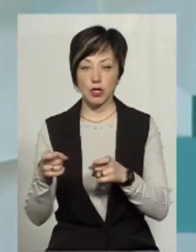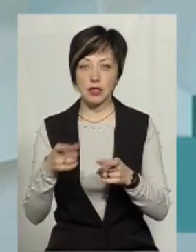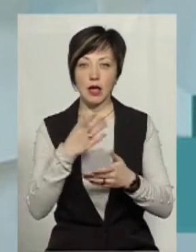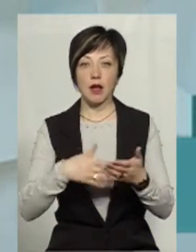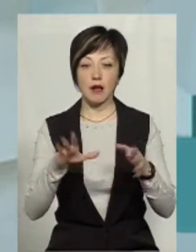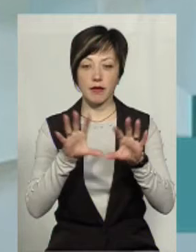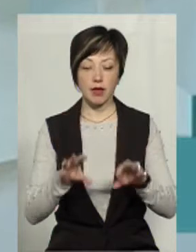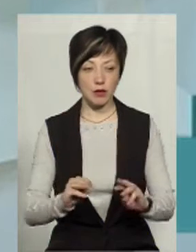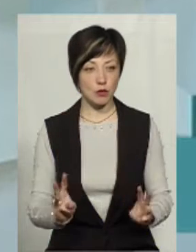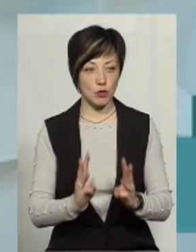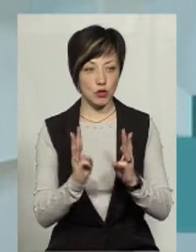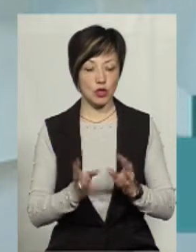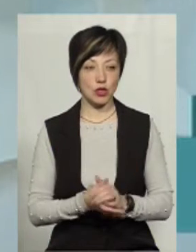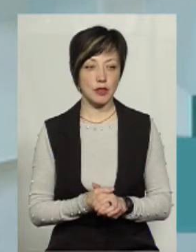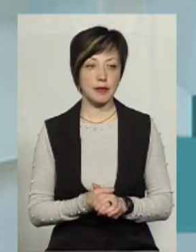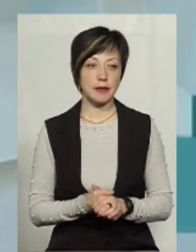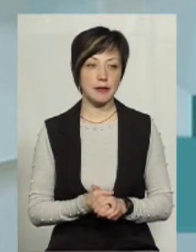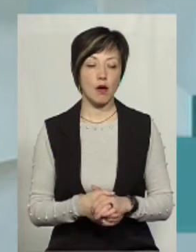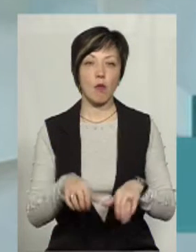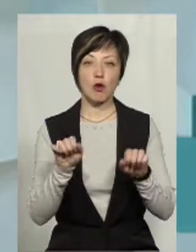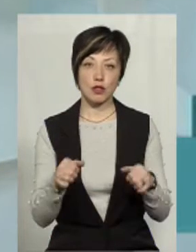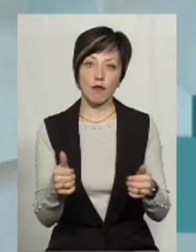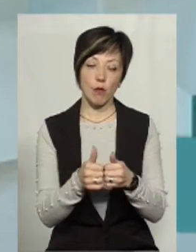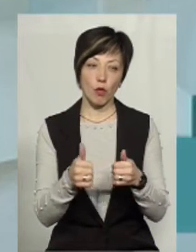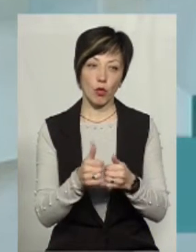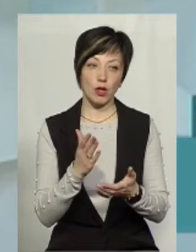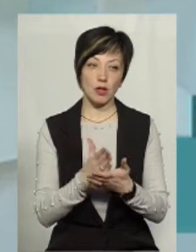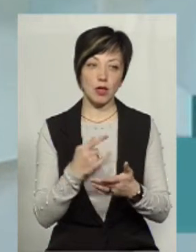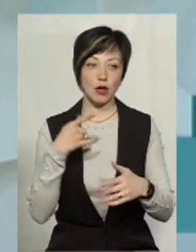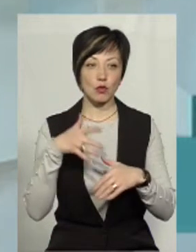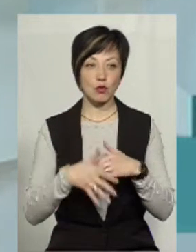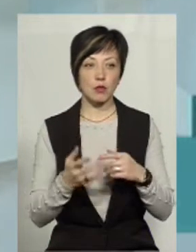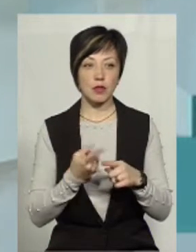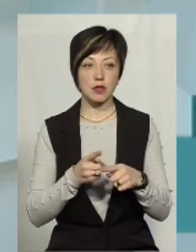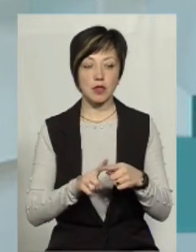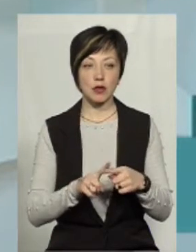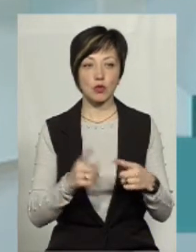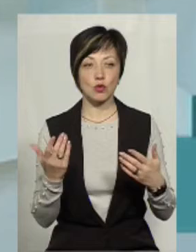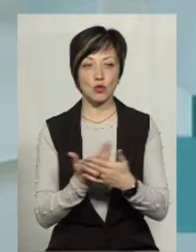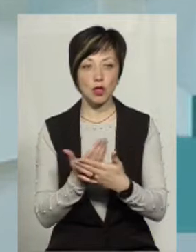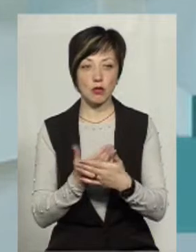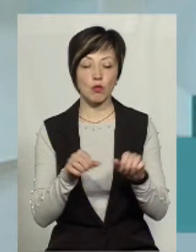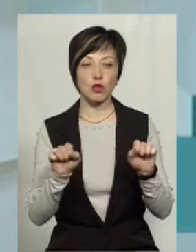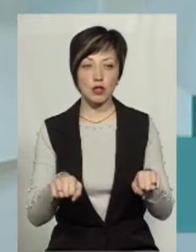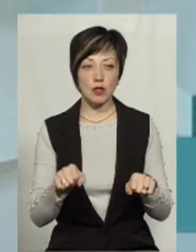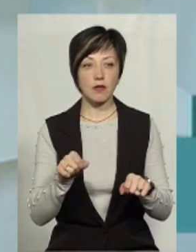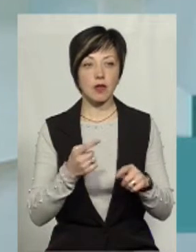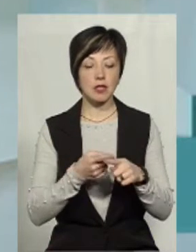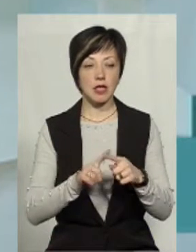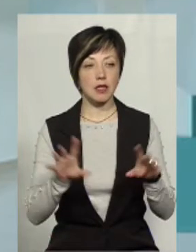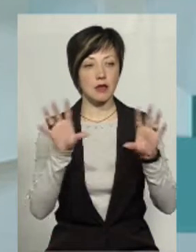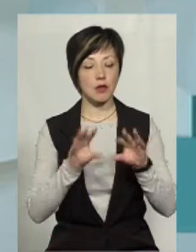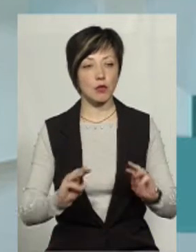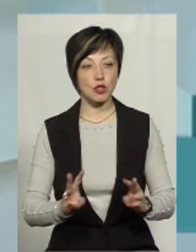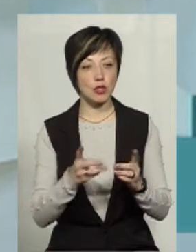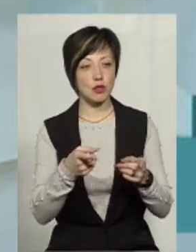даної пожежі. Ну, можливо, там з поряд є. Як я розумію, з даного сюжету, можливо, до даної ліквідації